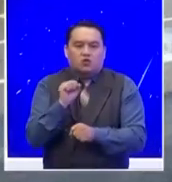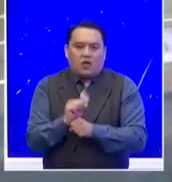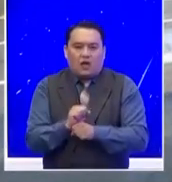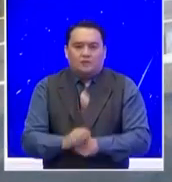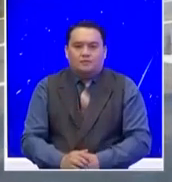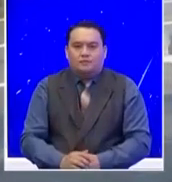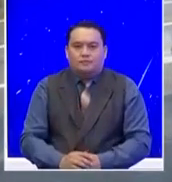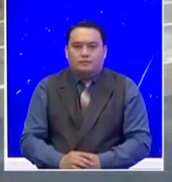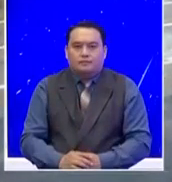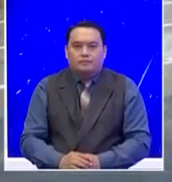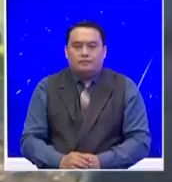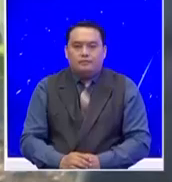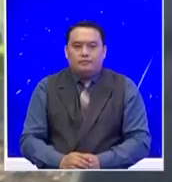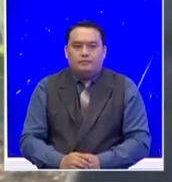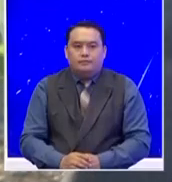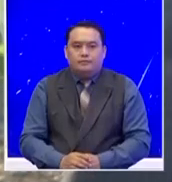поста.